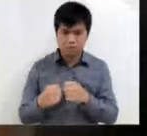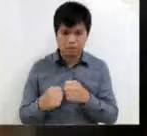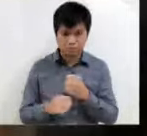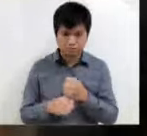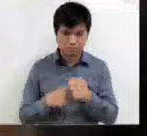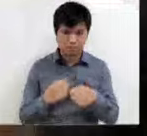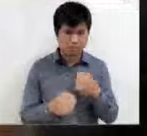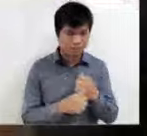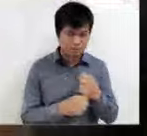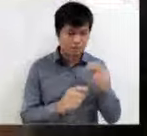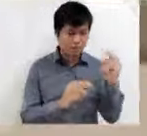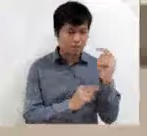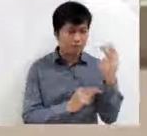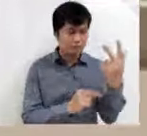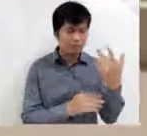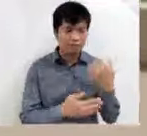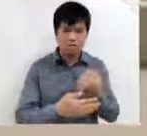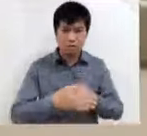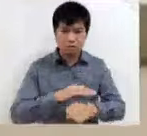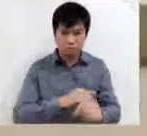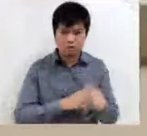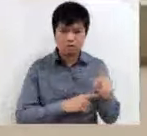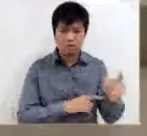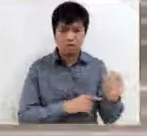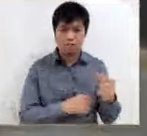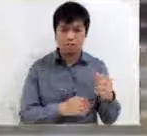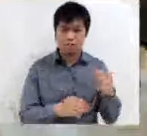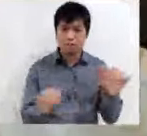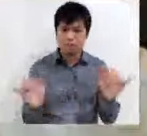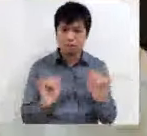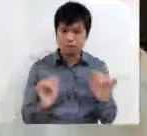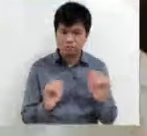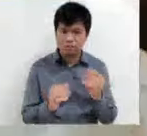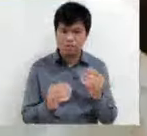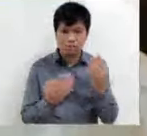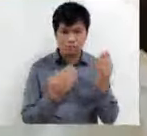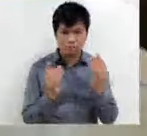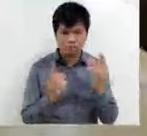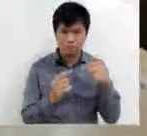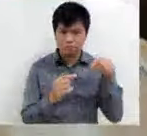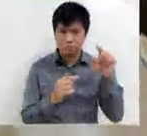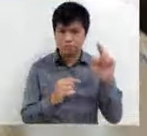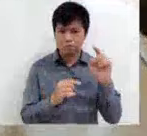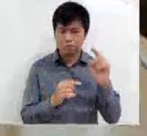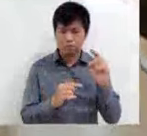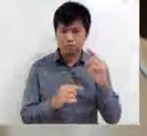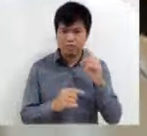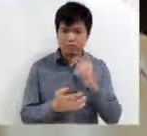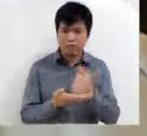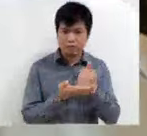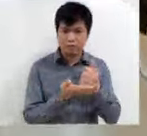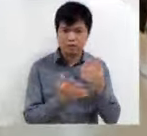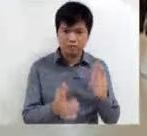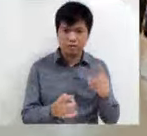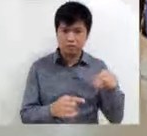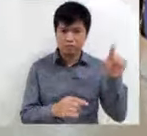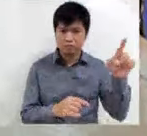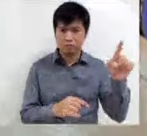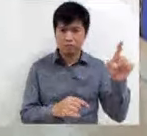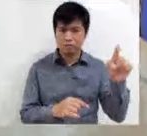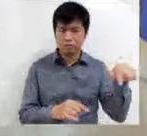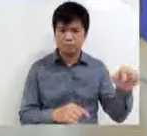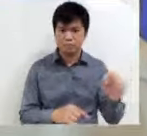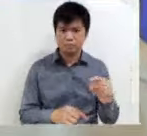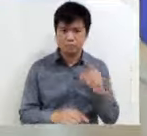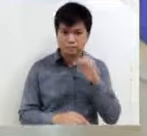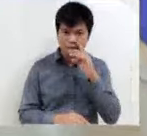at 5 taon din silang nagsama ng kanyang asawa sa Israel. Alam mo yung nasanay ngang kasama yung asawa mo ng 10 years. Puso nito lang